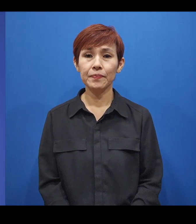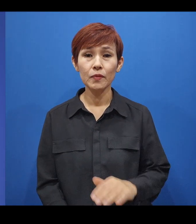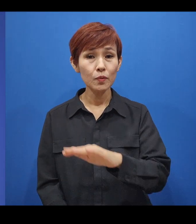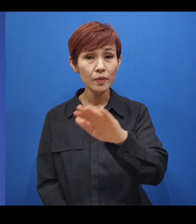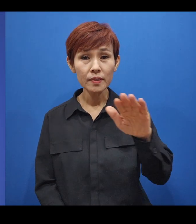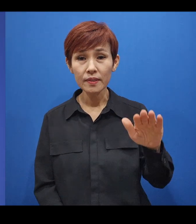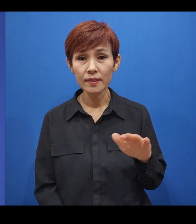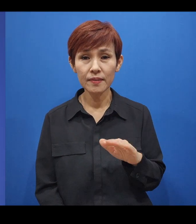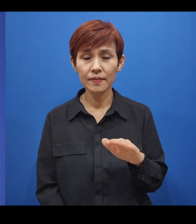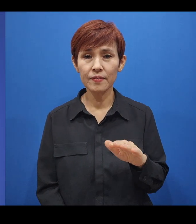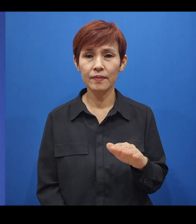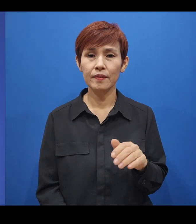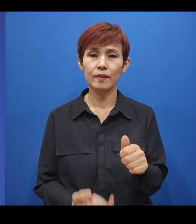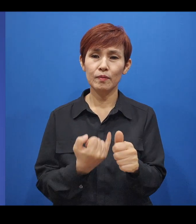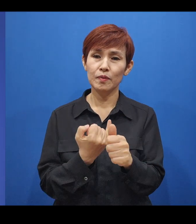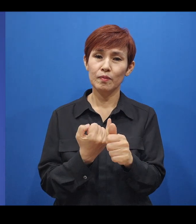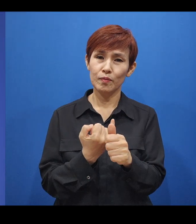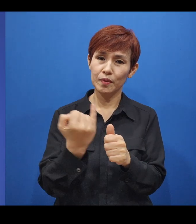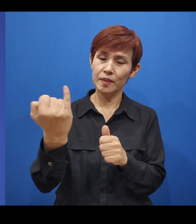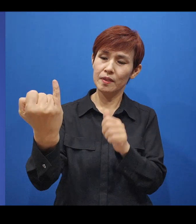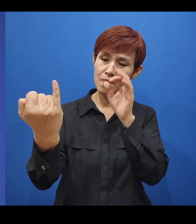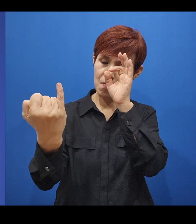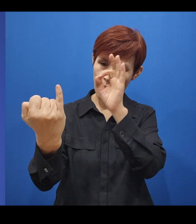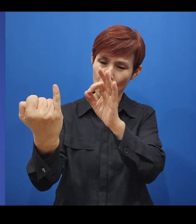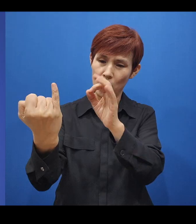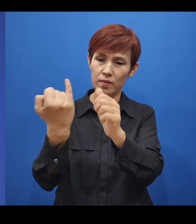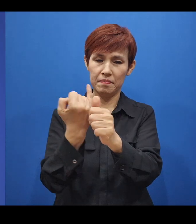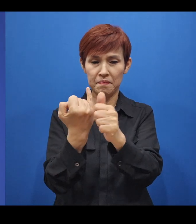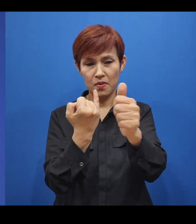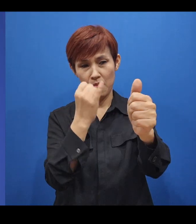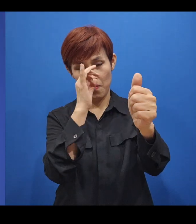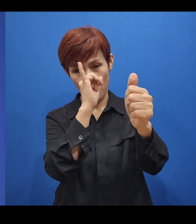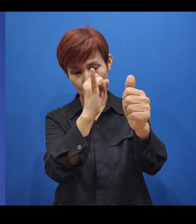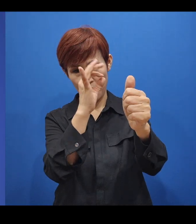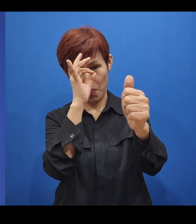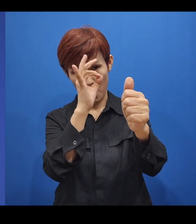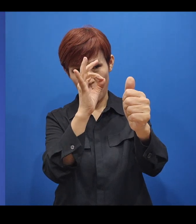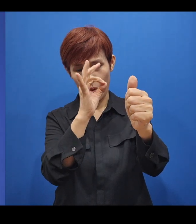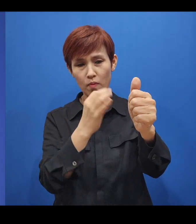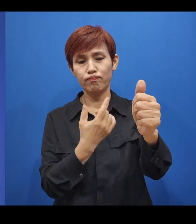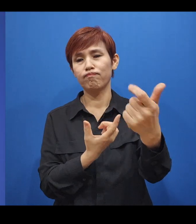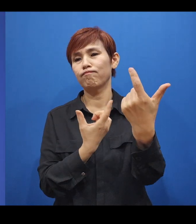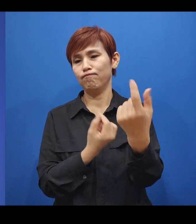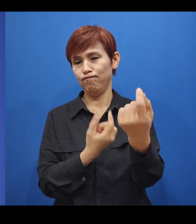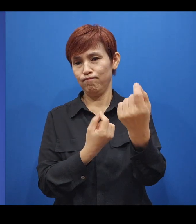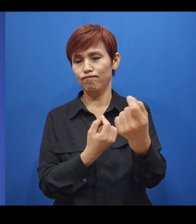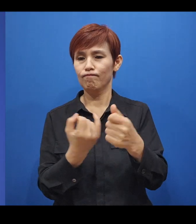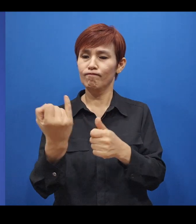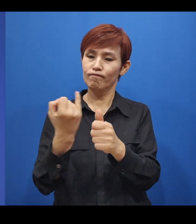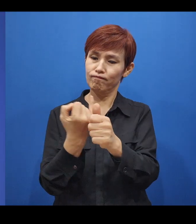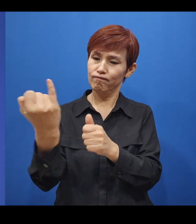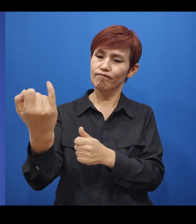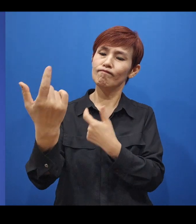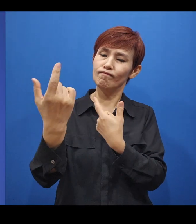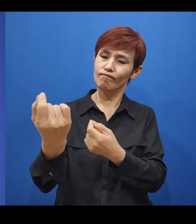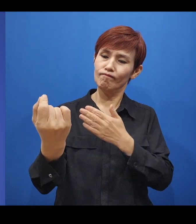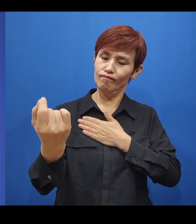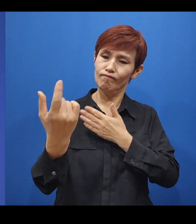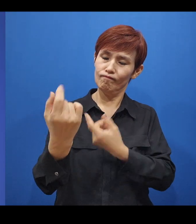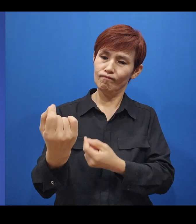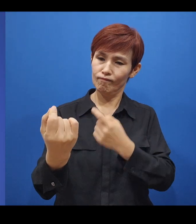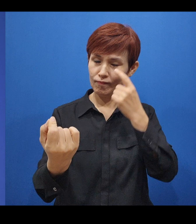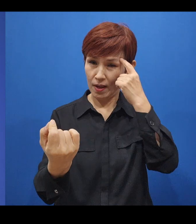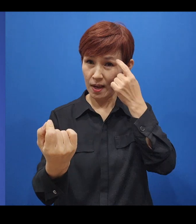원래는 아내를 보고 남편을 보고 나다 라고 말할 수 있었는데